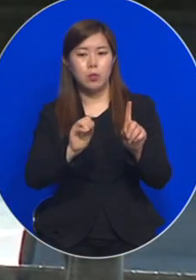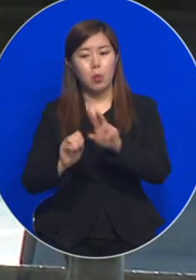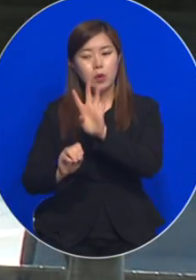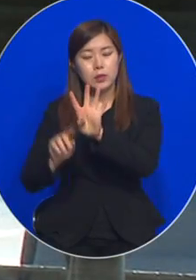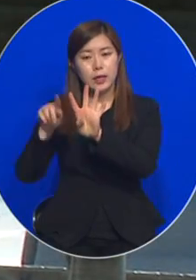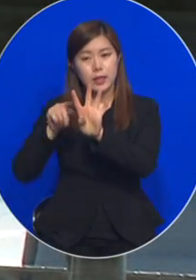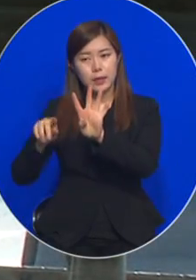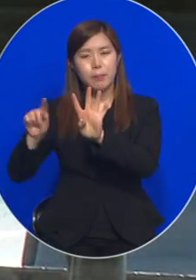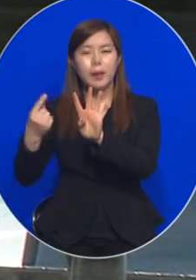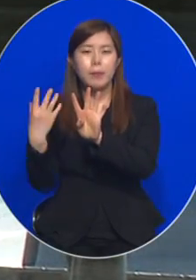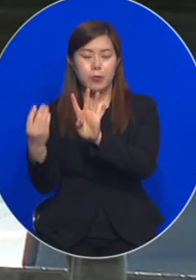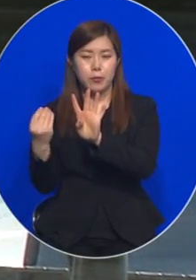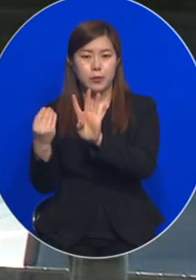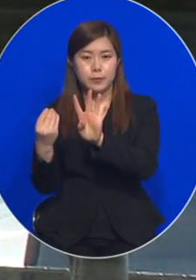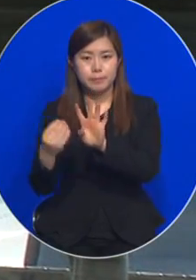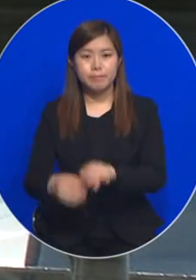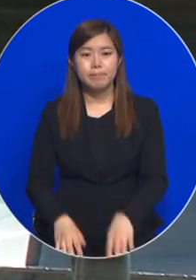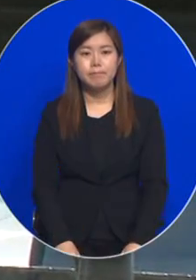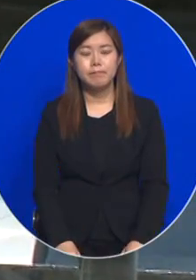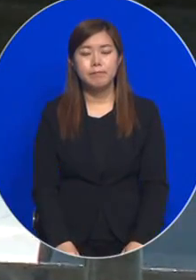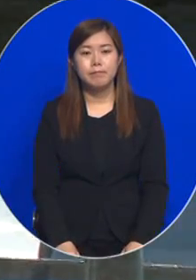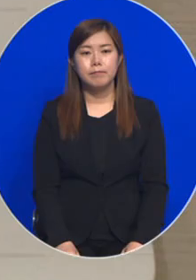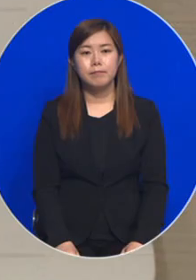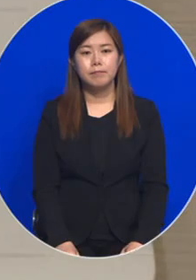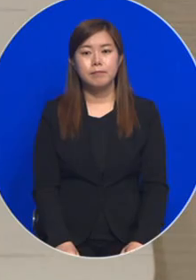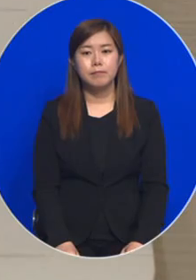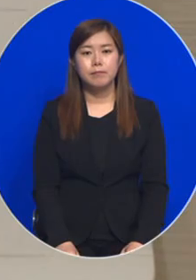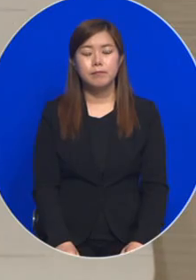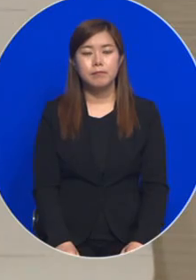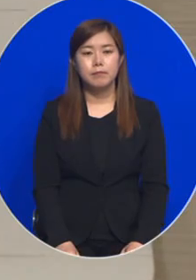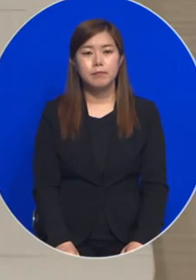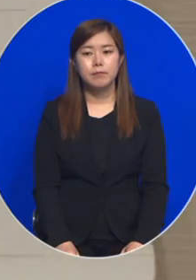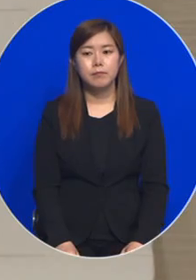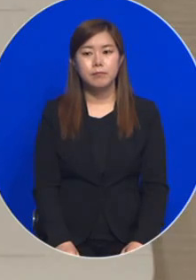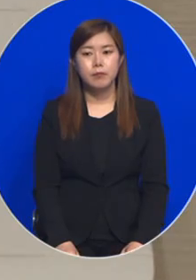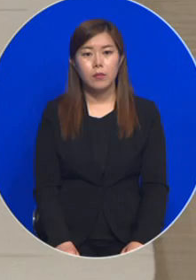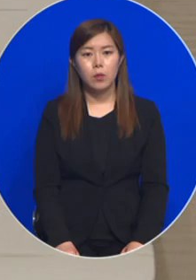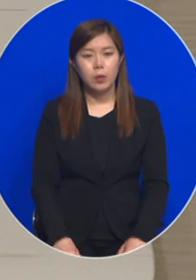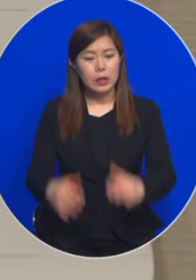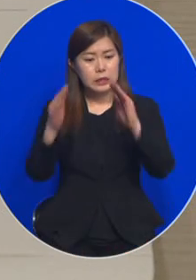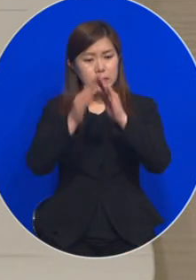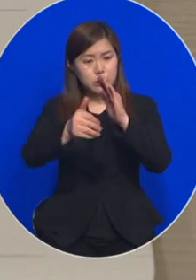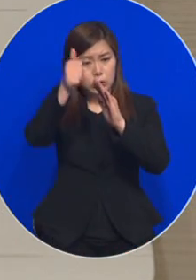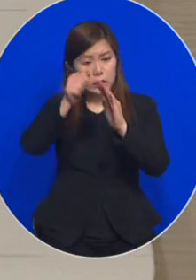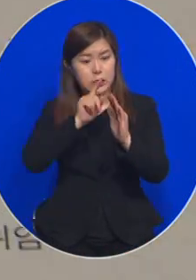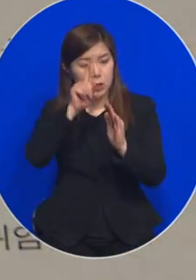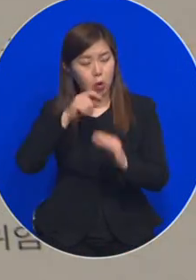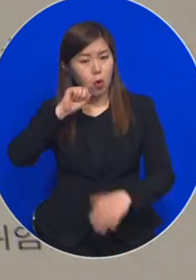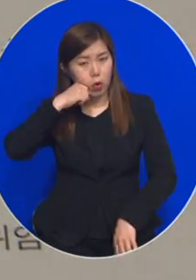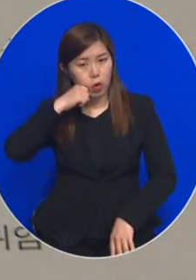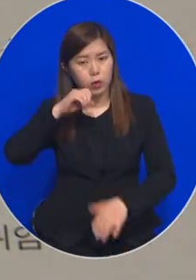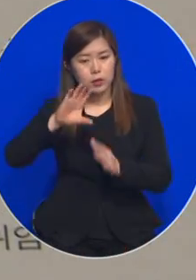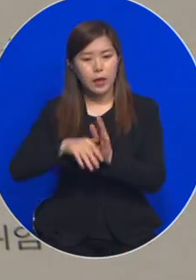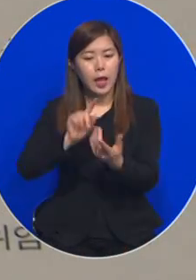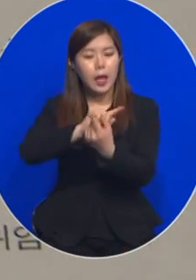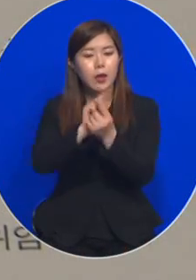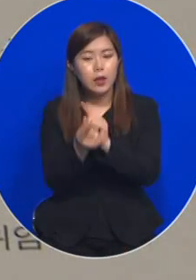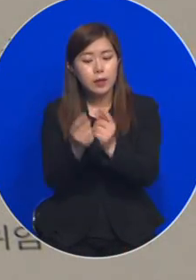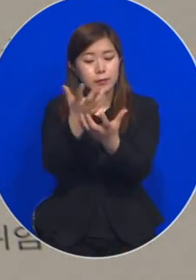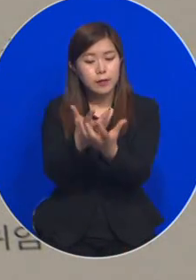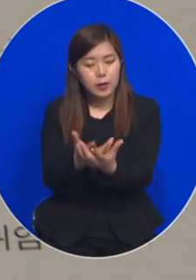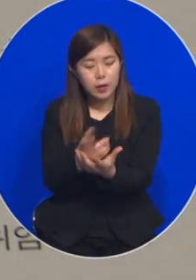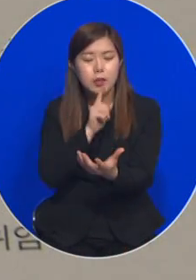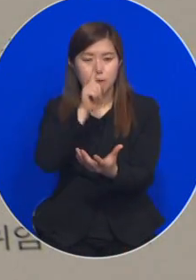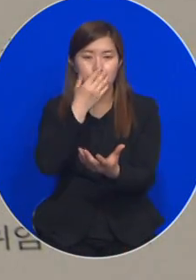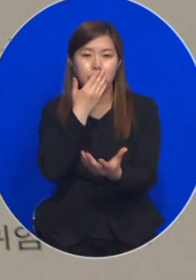지급되며 세대주 가 신청해야 합니다 만약 3대 주신 창이 어렵다면 세대원이 위임장을 지참해 대신